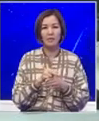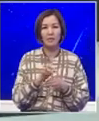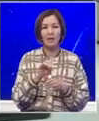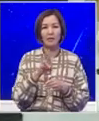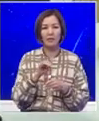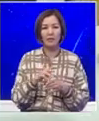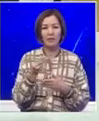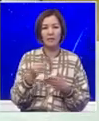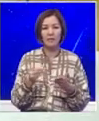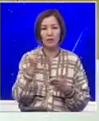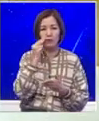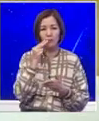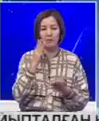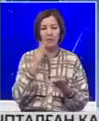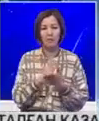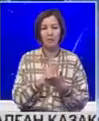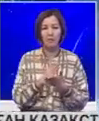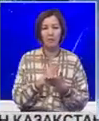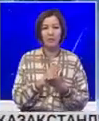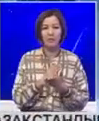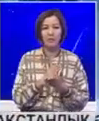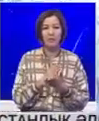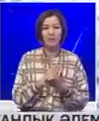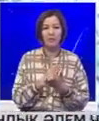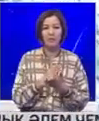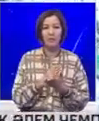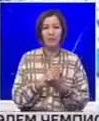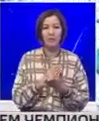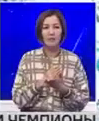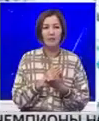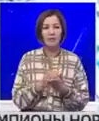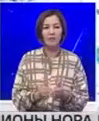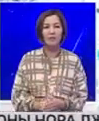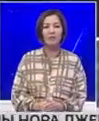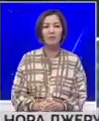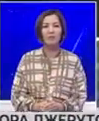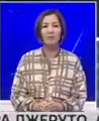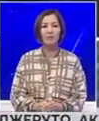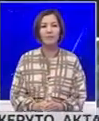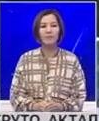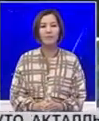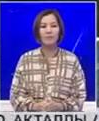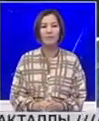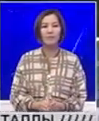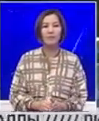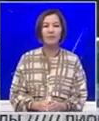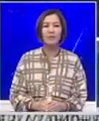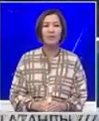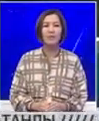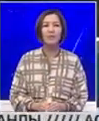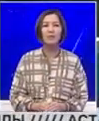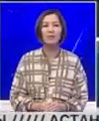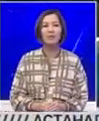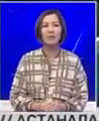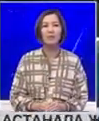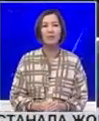мен Шымкентте тілшілер қосыны қызмет етеді. Осы жиында әріптесім Нұрдәулет сыздықта жүр. Нұрдәулет, жоба туралы өзің баяндап берсең.